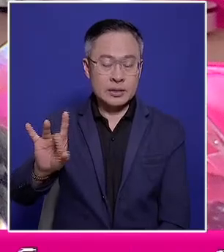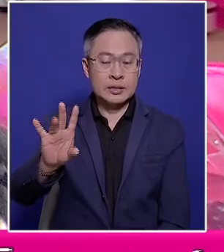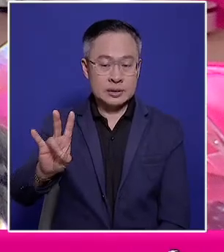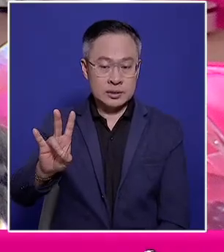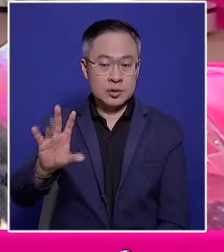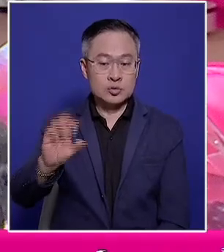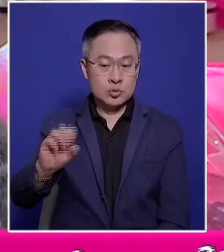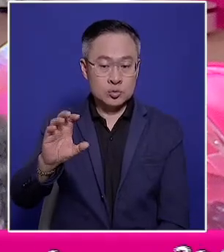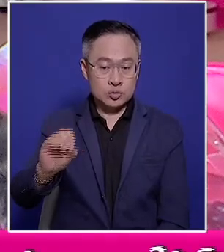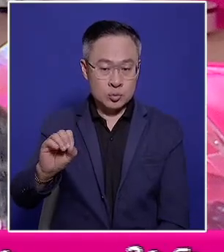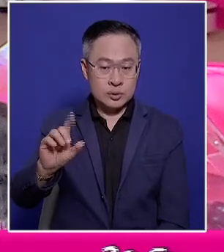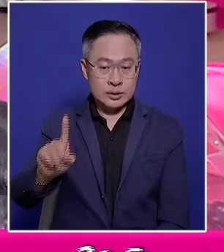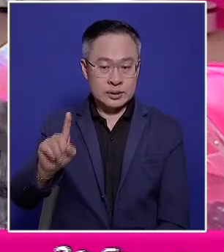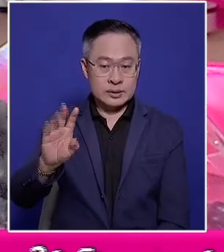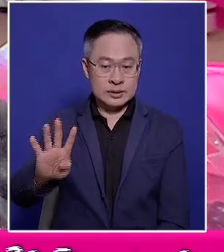8700145